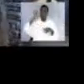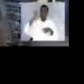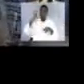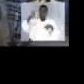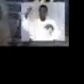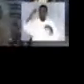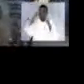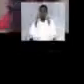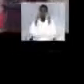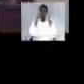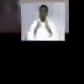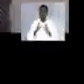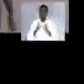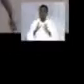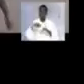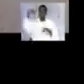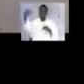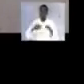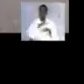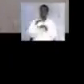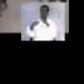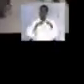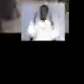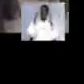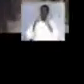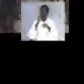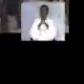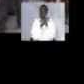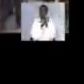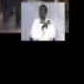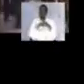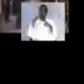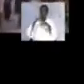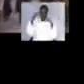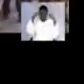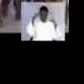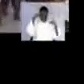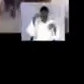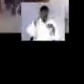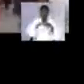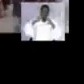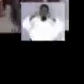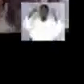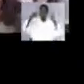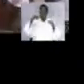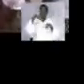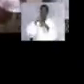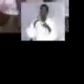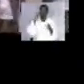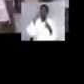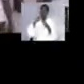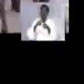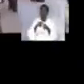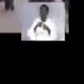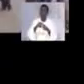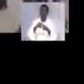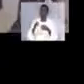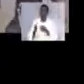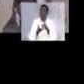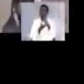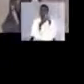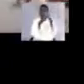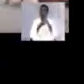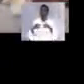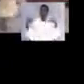Le gouvernement ivoirien invite tous les acteurs au développement à la réflexion de ce thème dans le but de contribuer à l'égalité